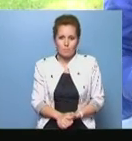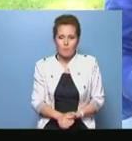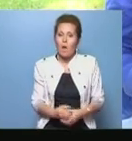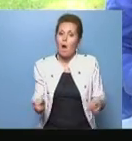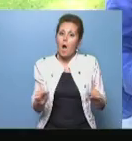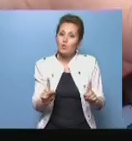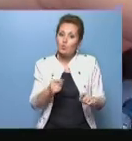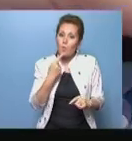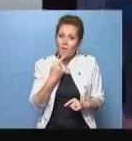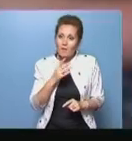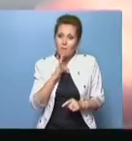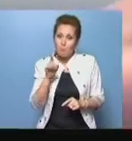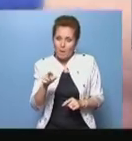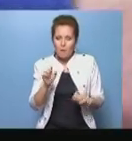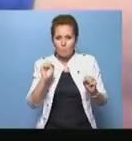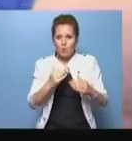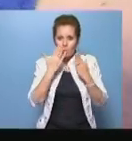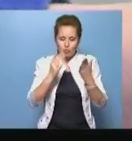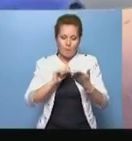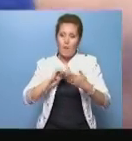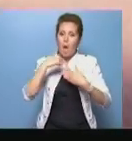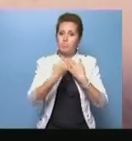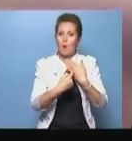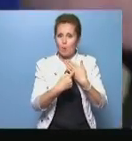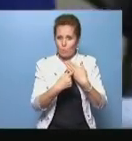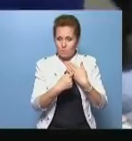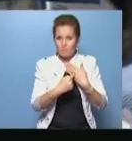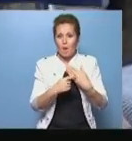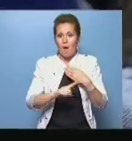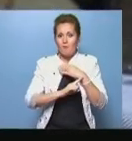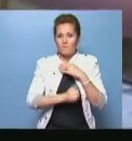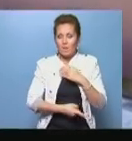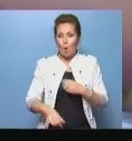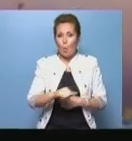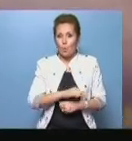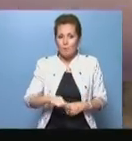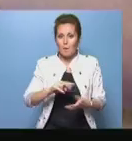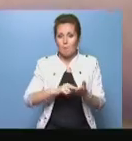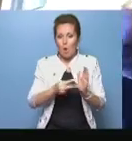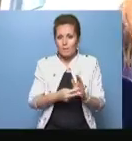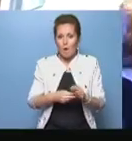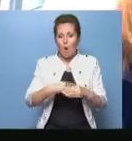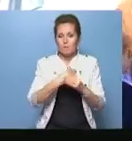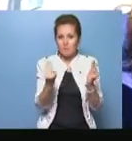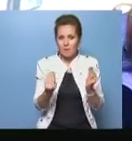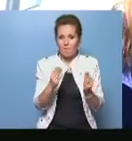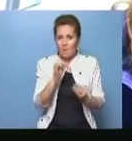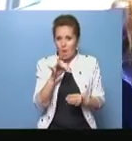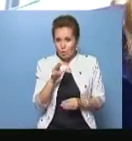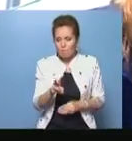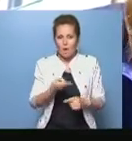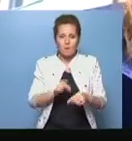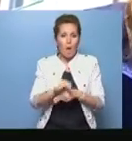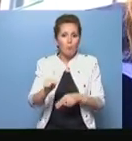говорит Мария, можно прочитать на обороте этих открыток. Финно-угорский проект «Открытки веером» – это обучающие открытки для молодежи.